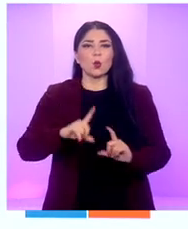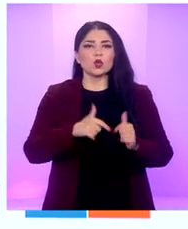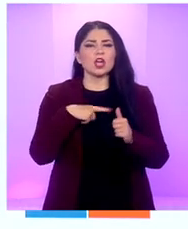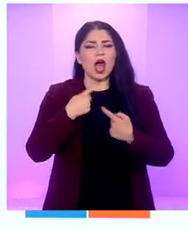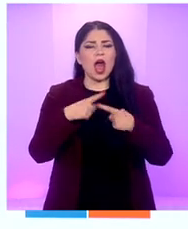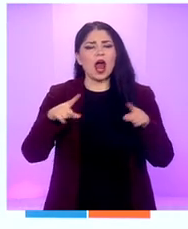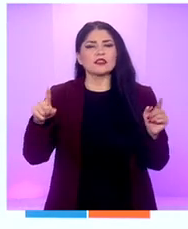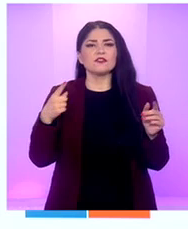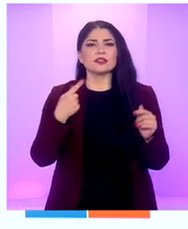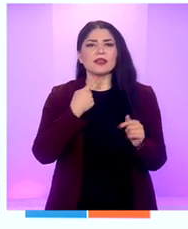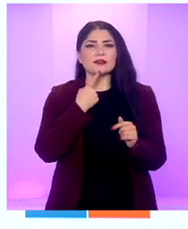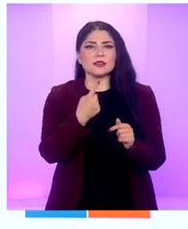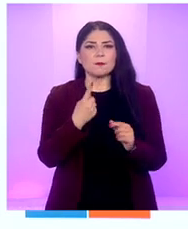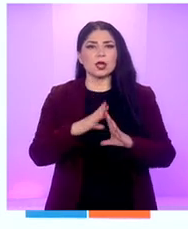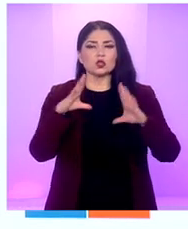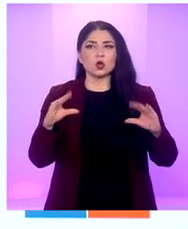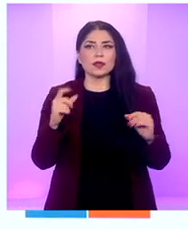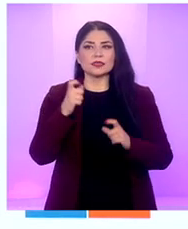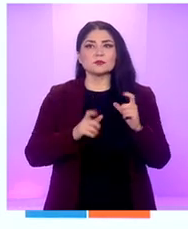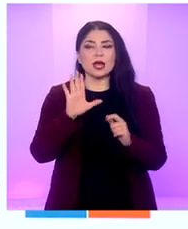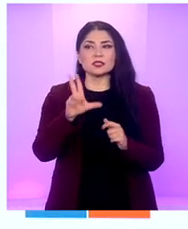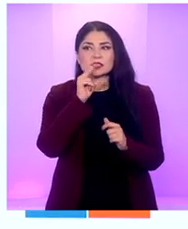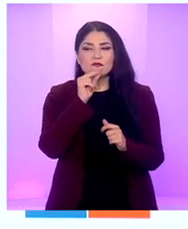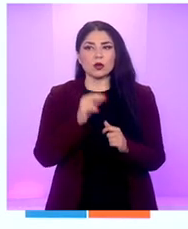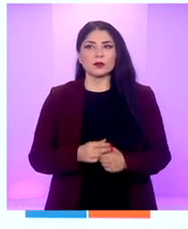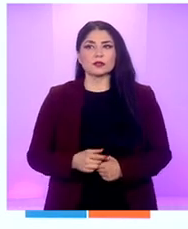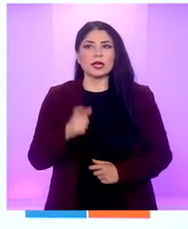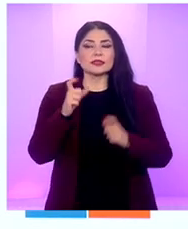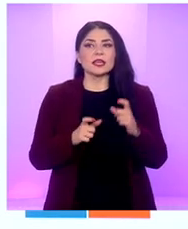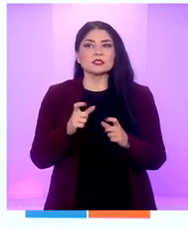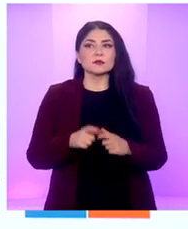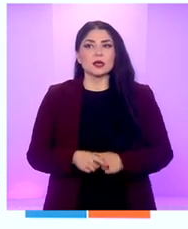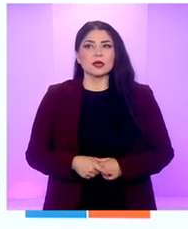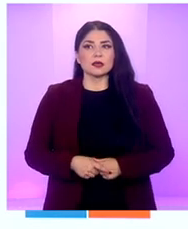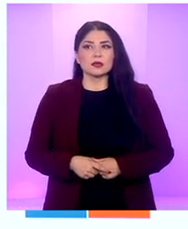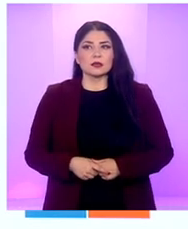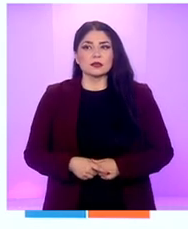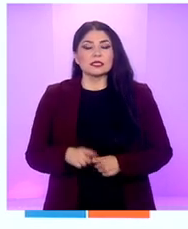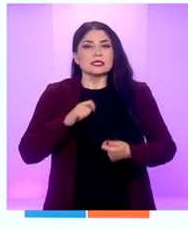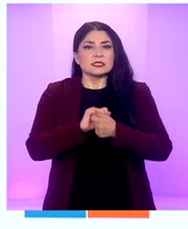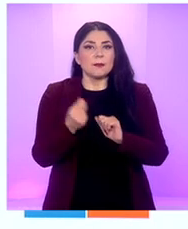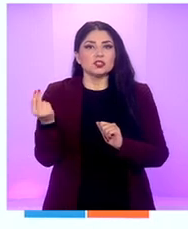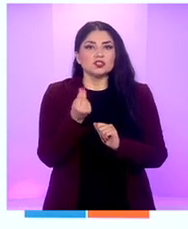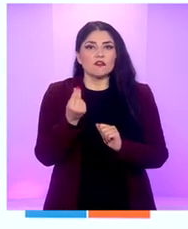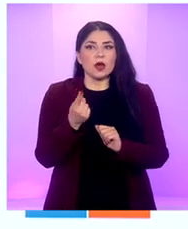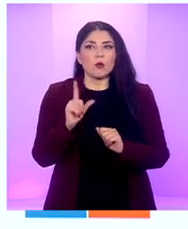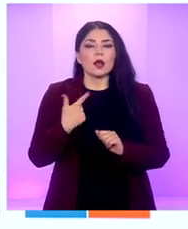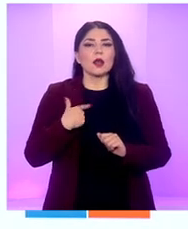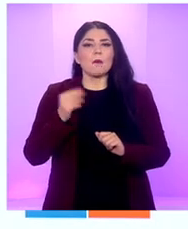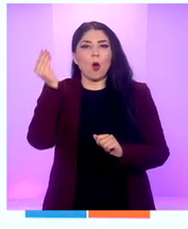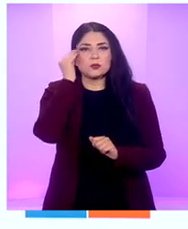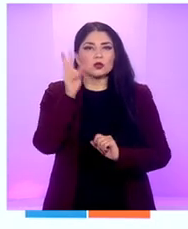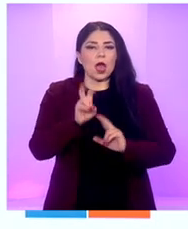sunt multe alte exemple în țară despre asta este vorba despre ieșirea dintre o logică în care nu am obișnuit să stăm să ne